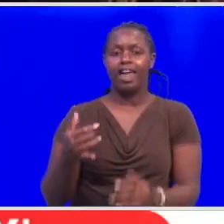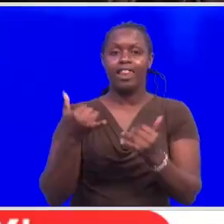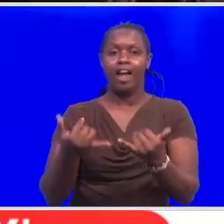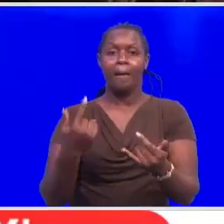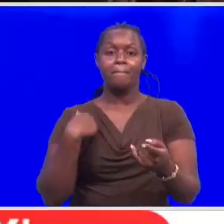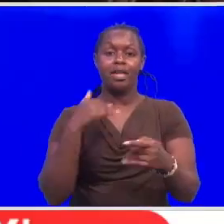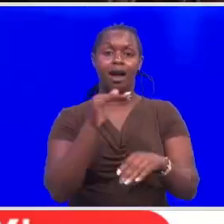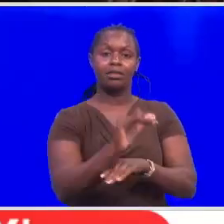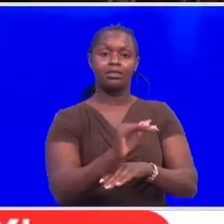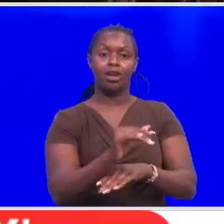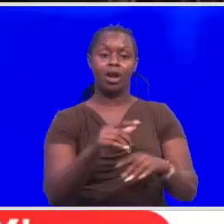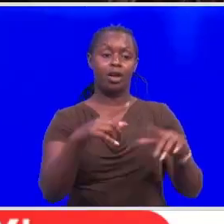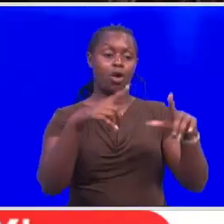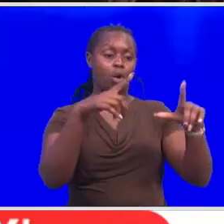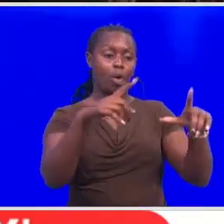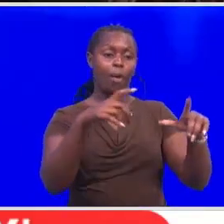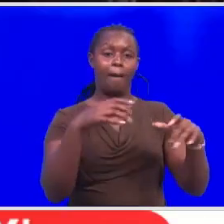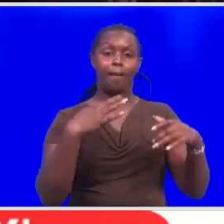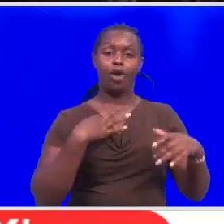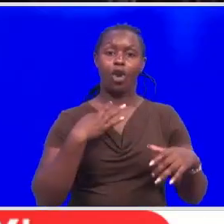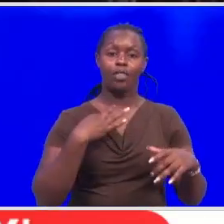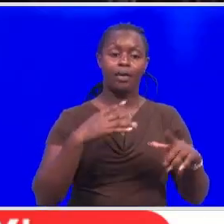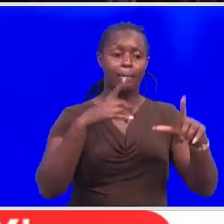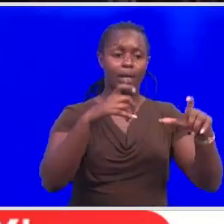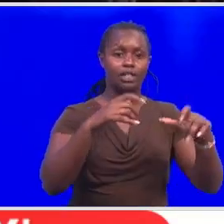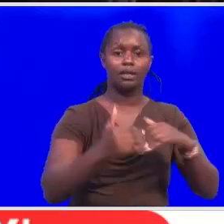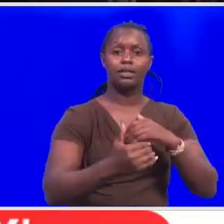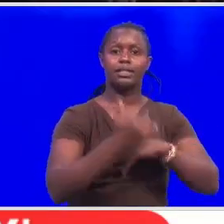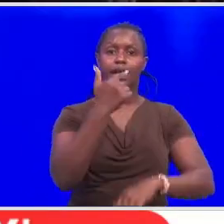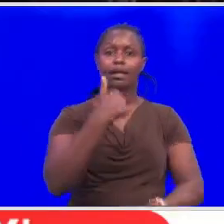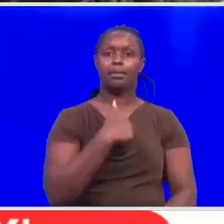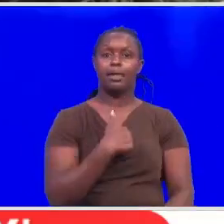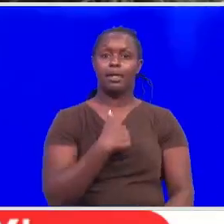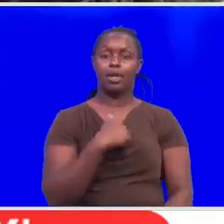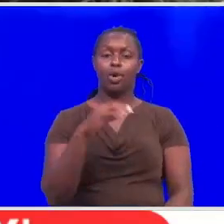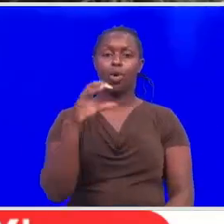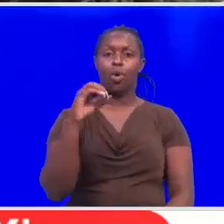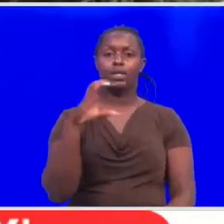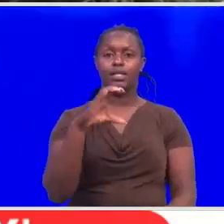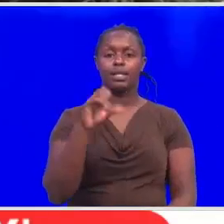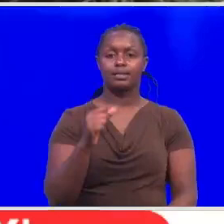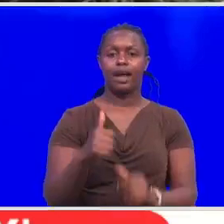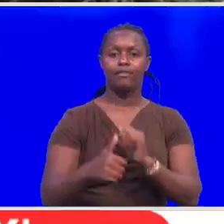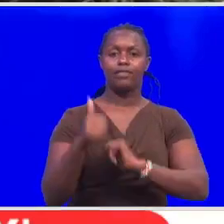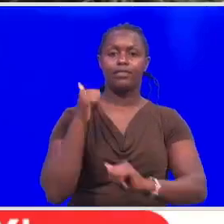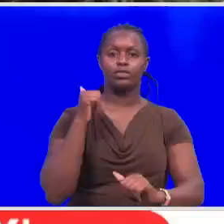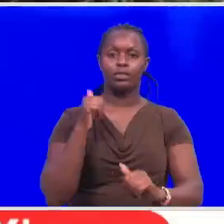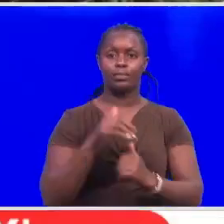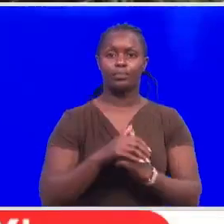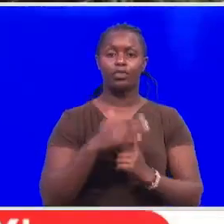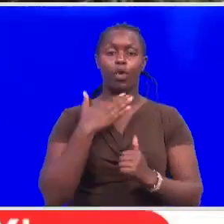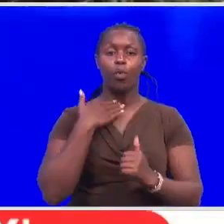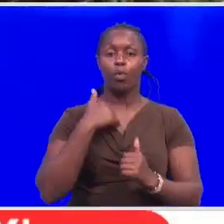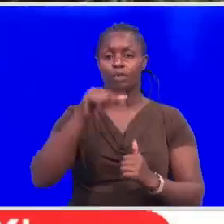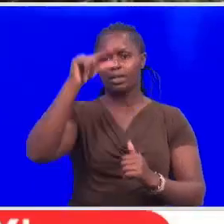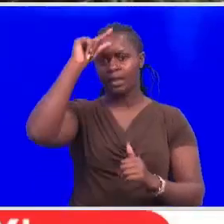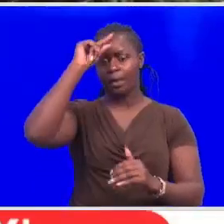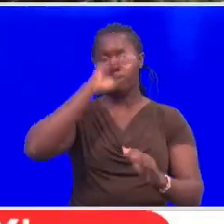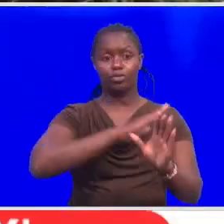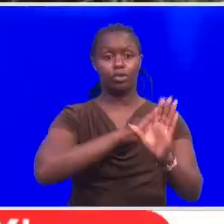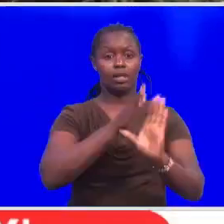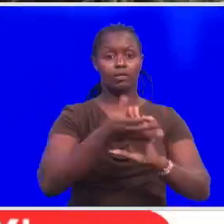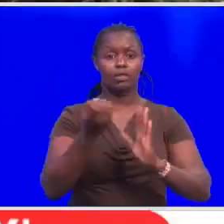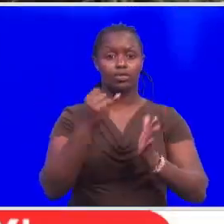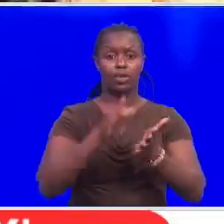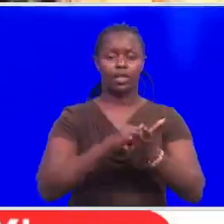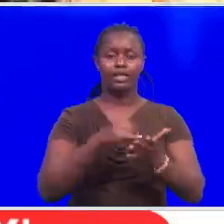Moses na ile picha mtusaidie hata mnitumie kwa hesabu. Osiyesa akakataa. They want the government to intervene so that they can get the